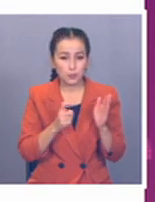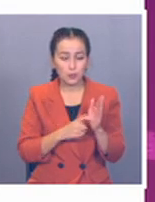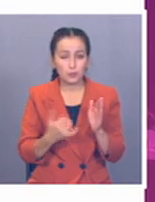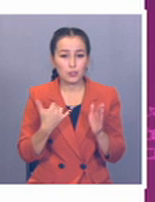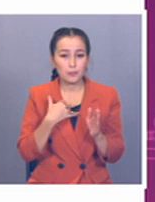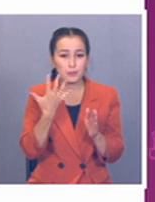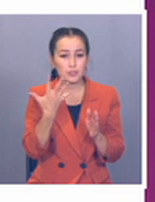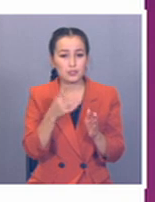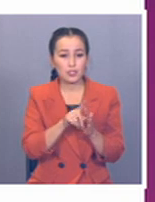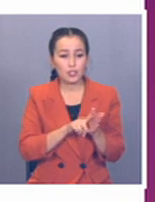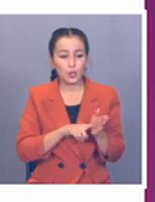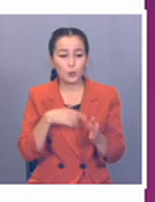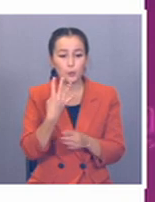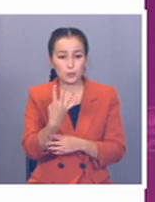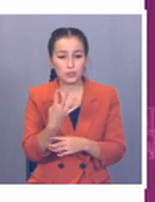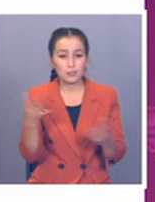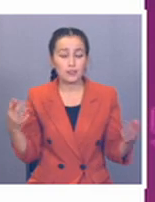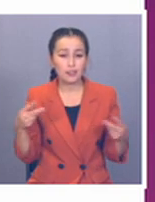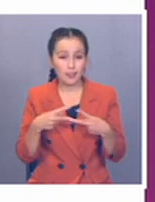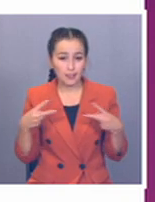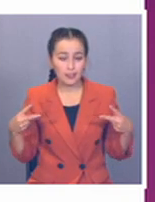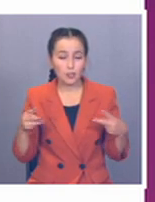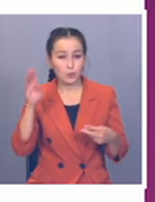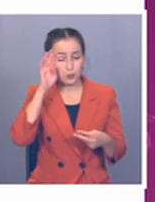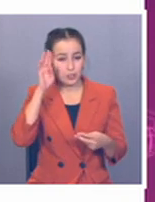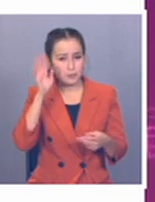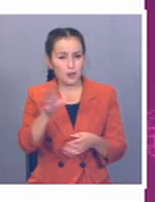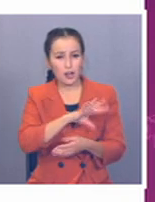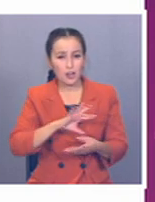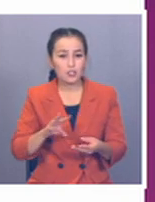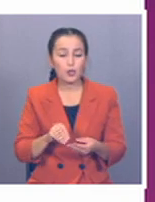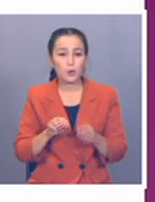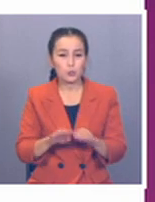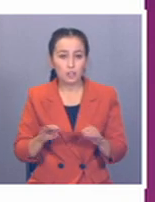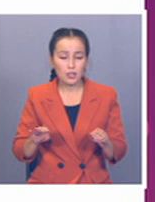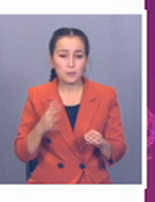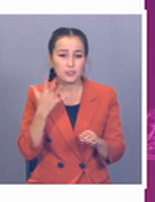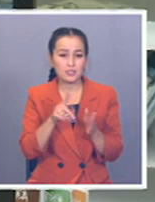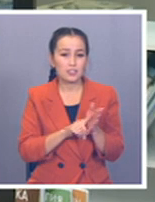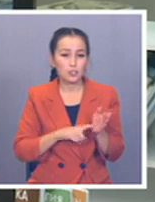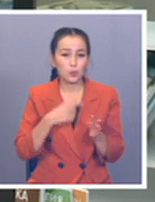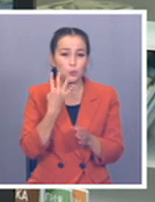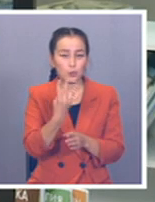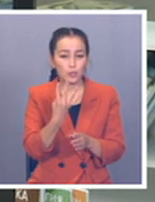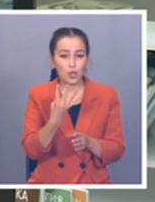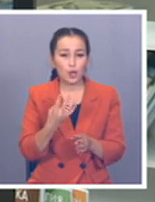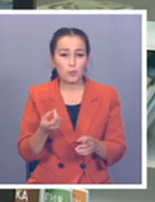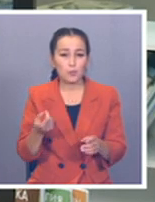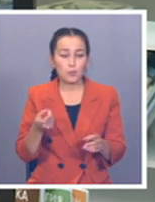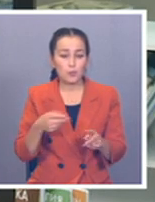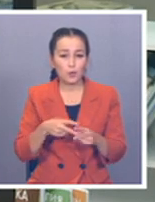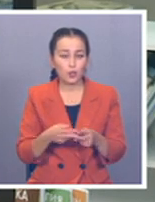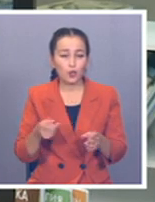5-тен 4 бөлшегіне тең, демек ұл балалар барлық оқушылардың 5-тен 4 бөлігін құрайды. Ал енді екі